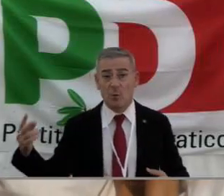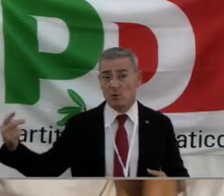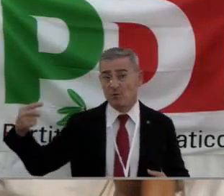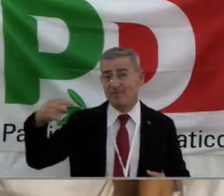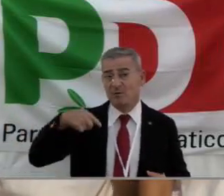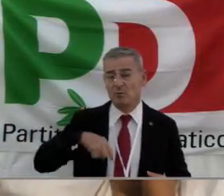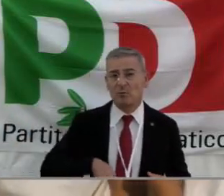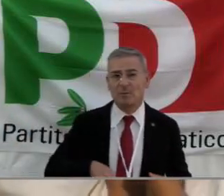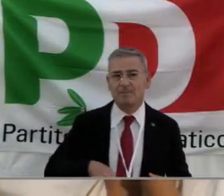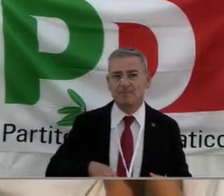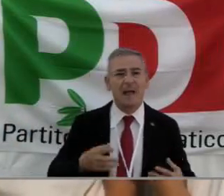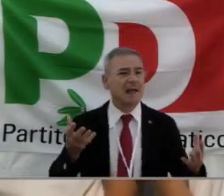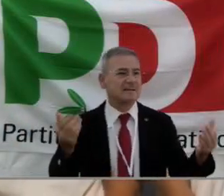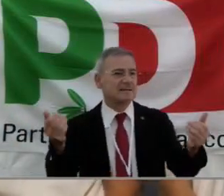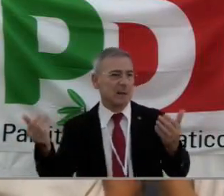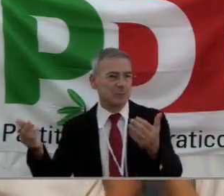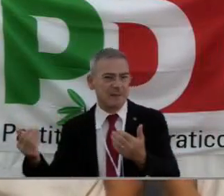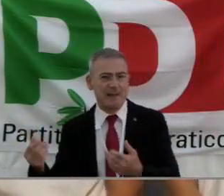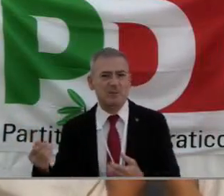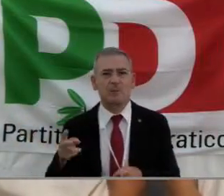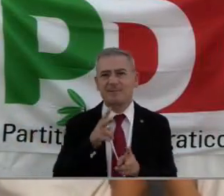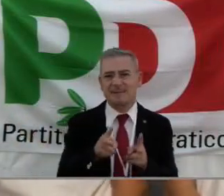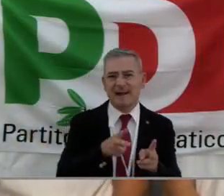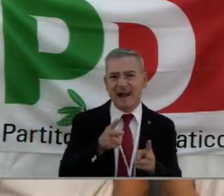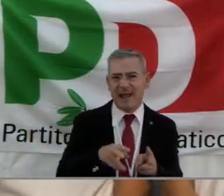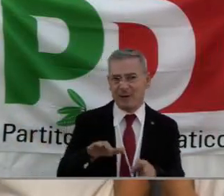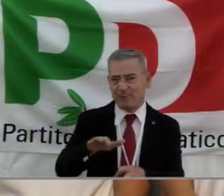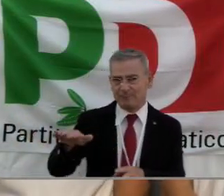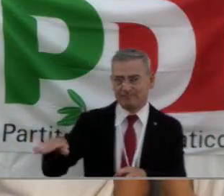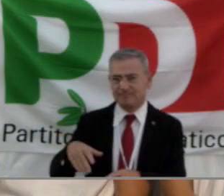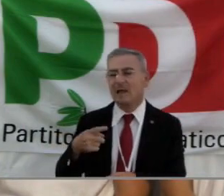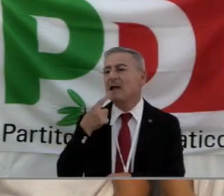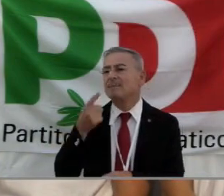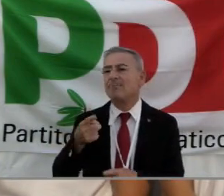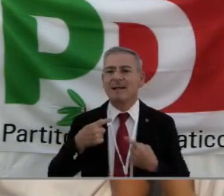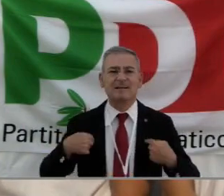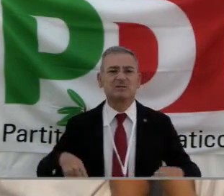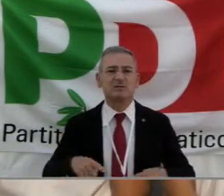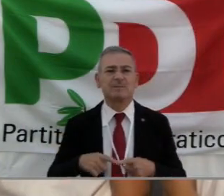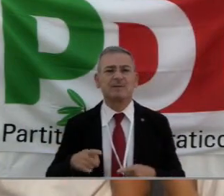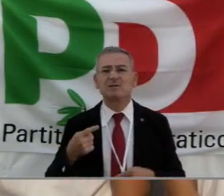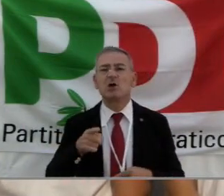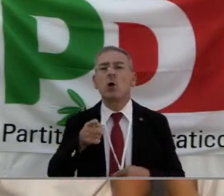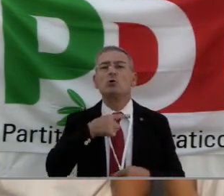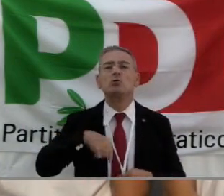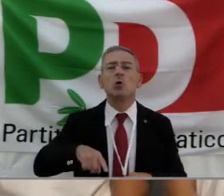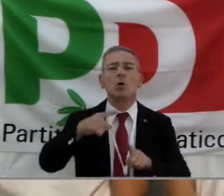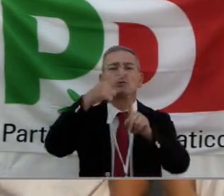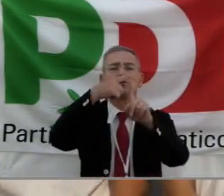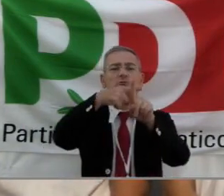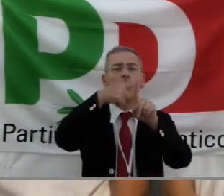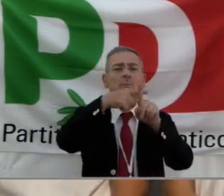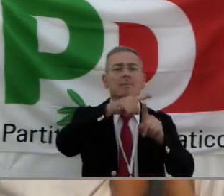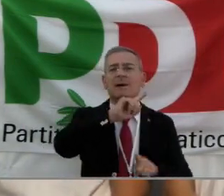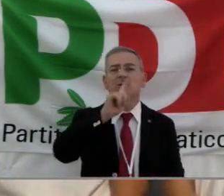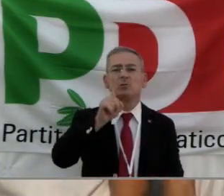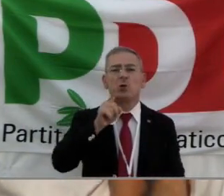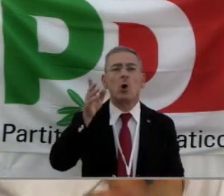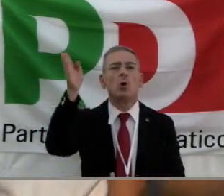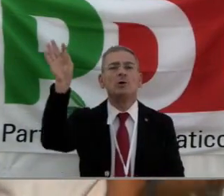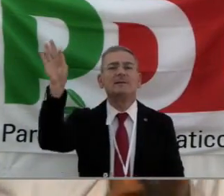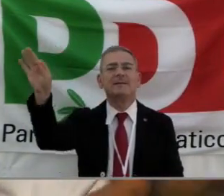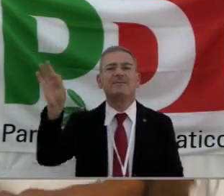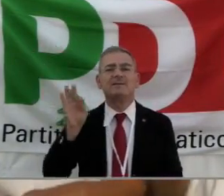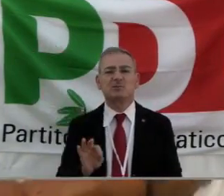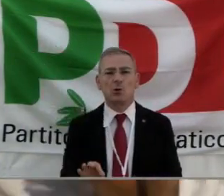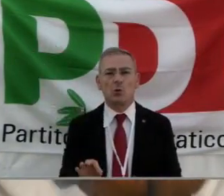qui, salutando alcuni dei nostri in treno. Una maglietta che dice tutto: noi siamo somma, non divisione. Mi